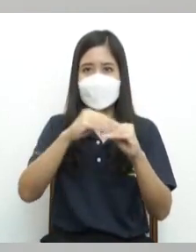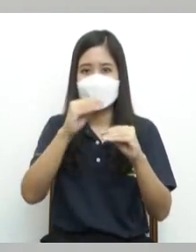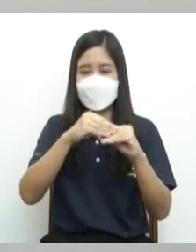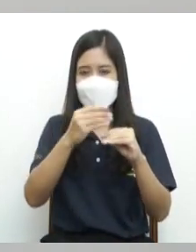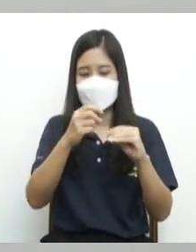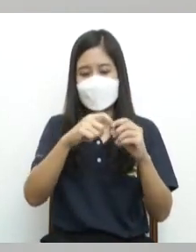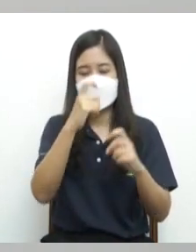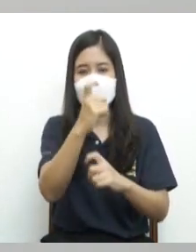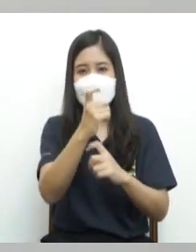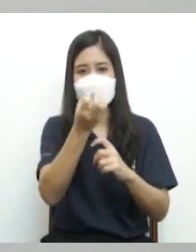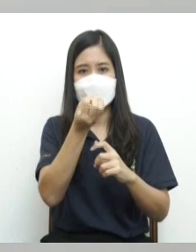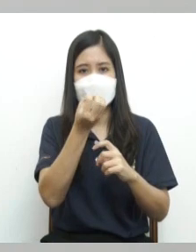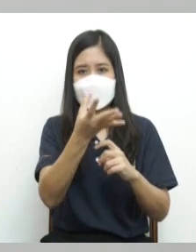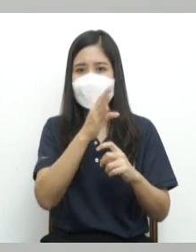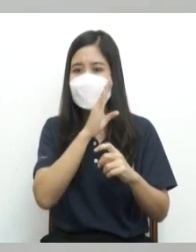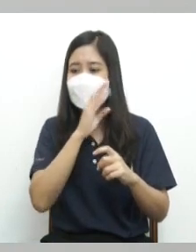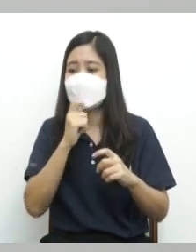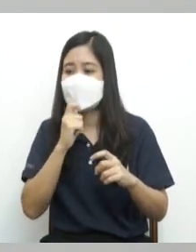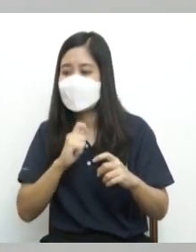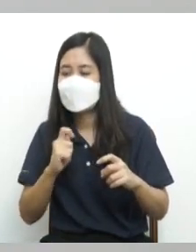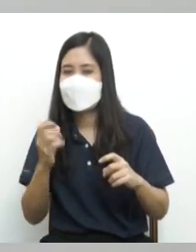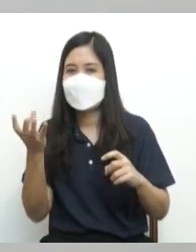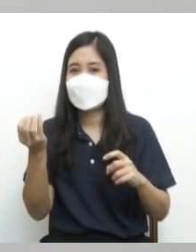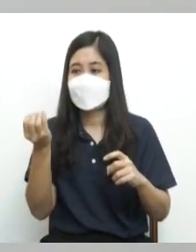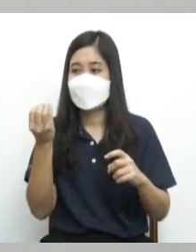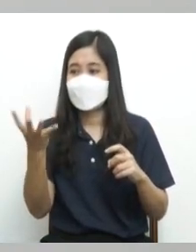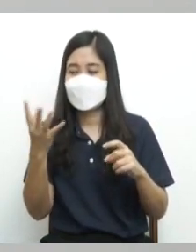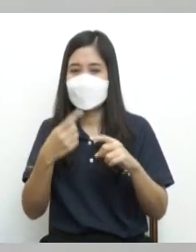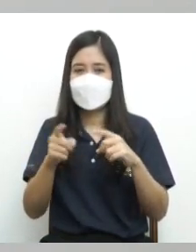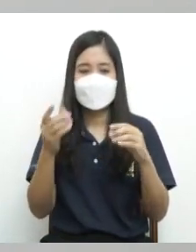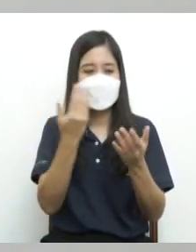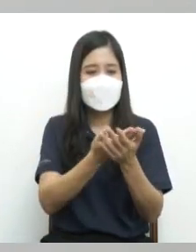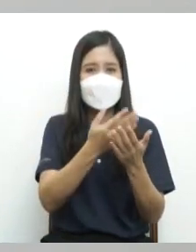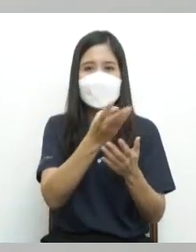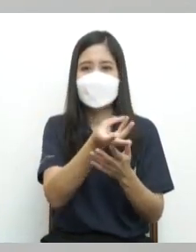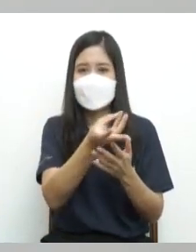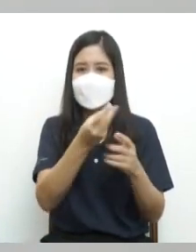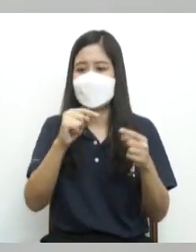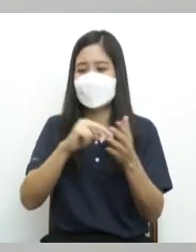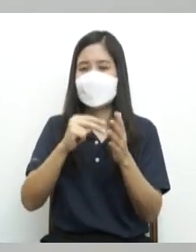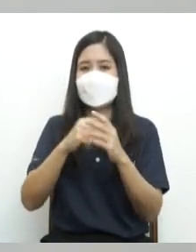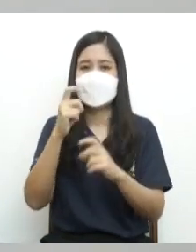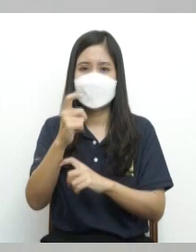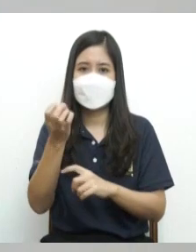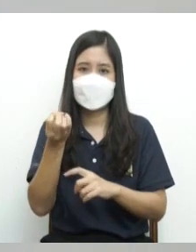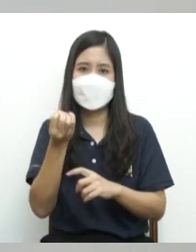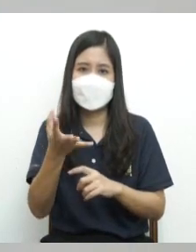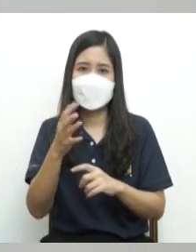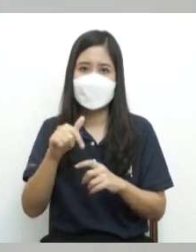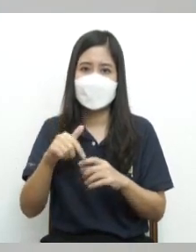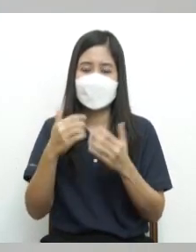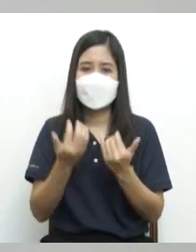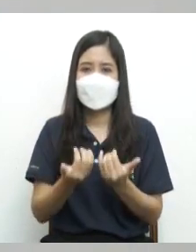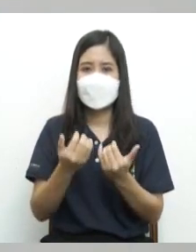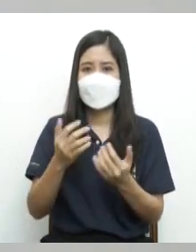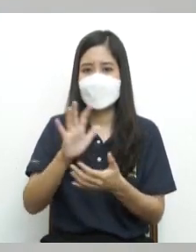ราะว่าถ้าเกิดมีภาวะผันผวนขึ้นมาผลตอบแทนตอนนั้นไม่ดีขึ้นมาจะดึงผลตอบแทนการลงทุนในปีที่เกษียณเนี่ยอาจจะดึงลงมาได้นั้นก็เป็นแผน